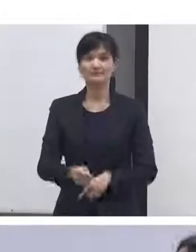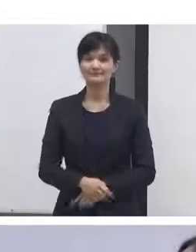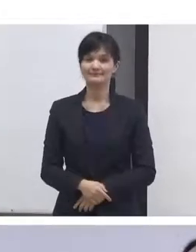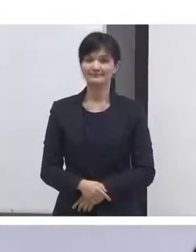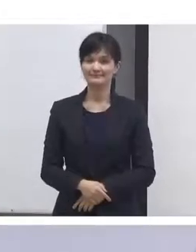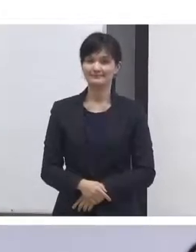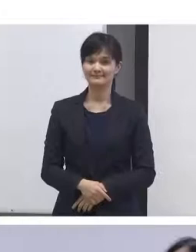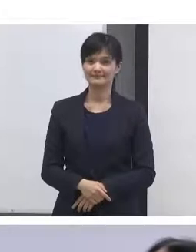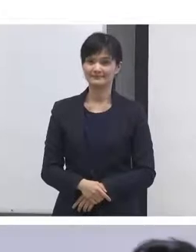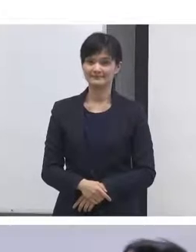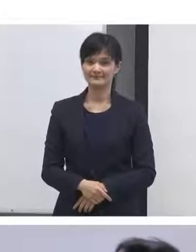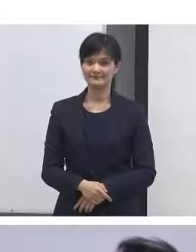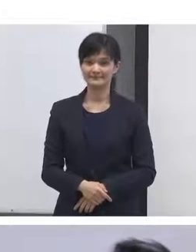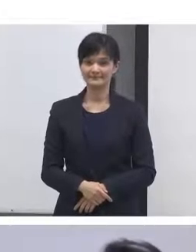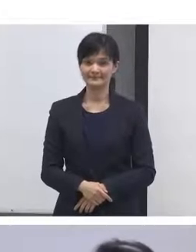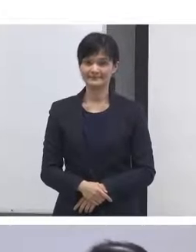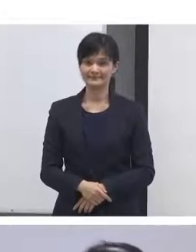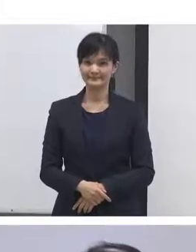没有，没